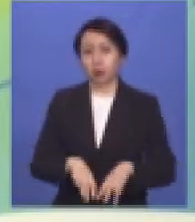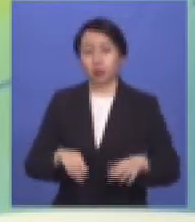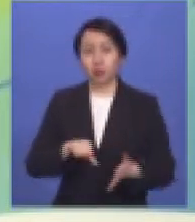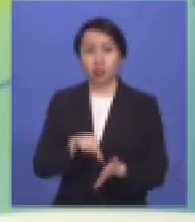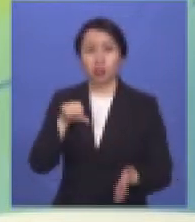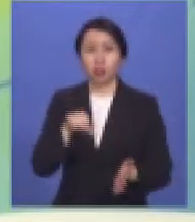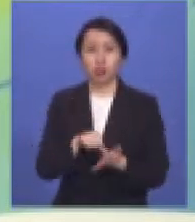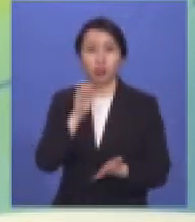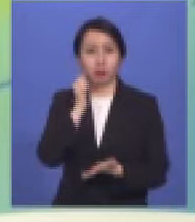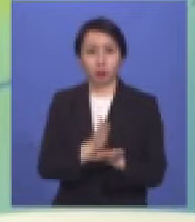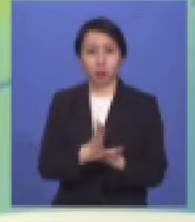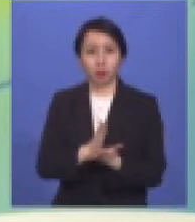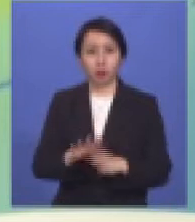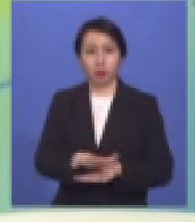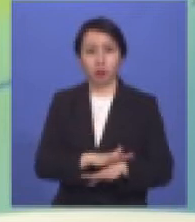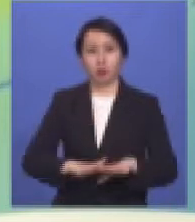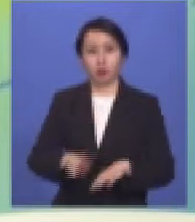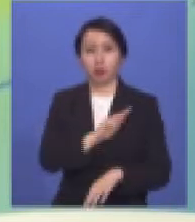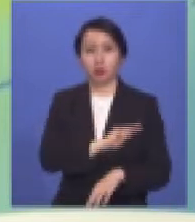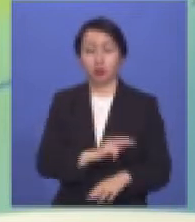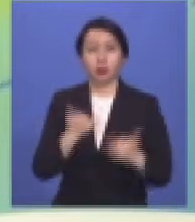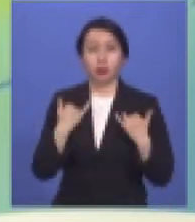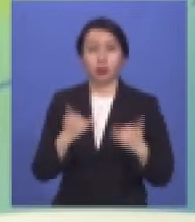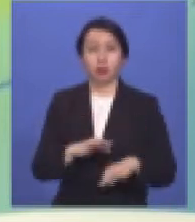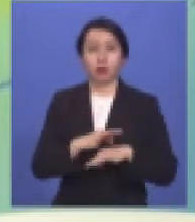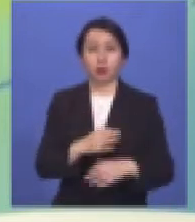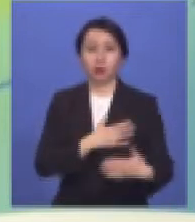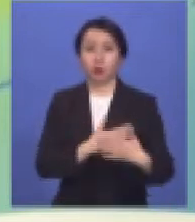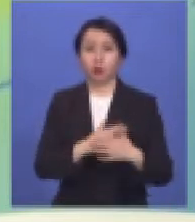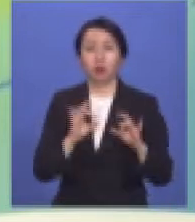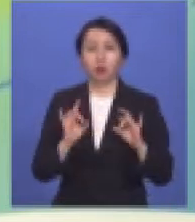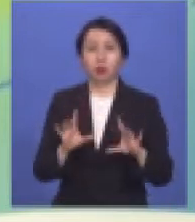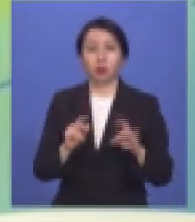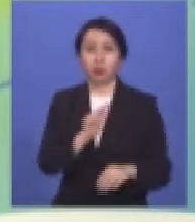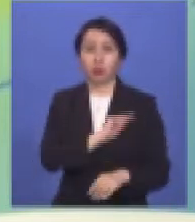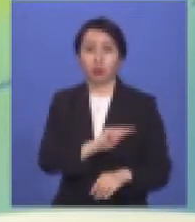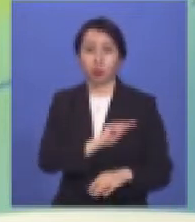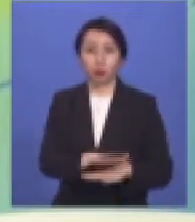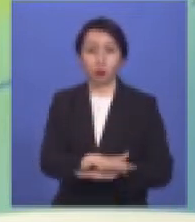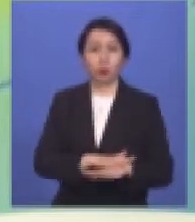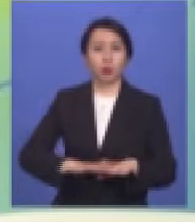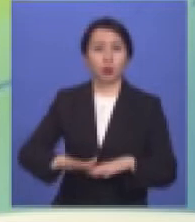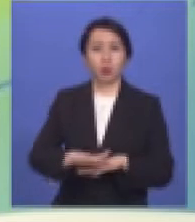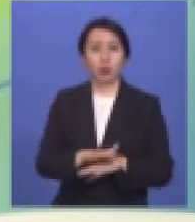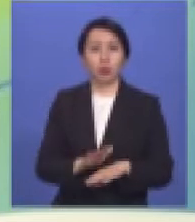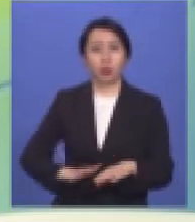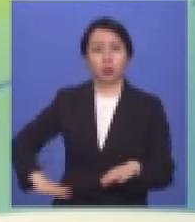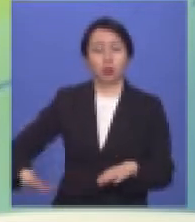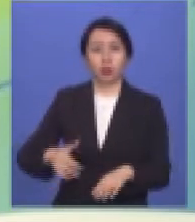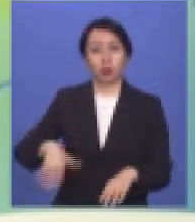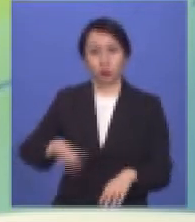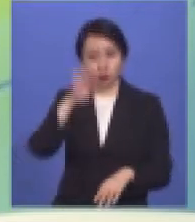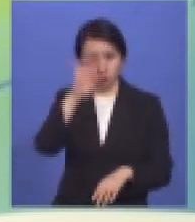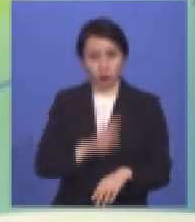Сената, мажилисы, члены политических партий и общественные деятели сейчас ведут активную разъяснительную работу с населением